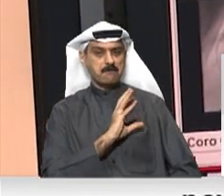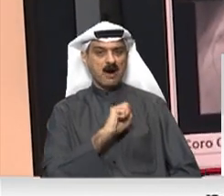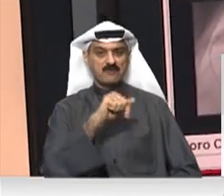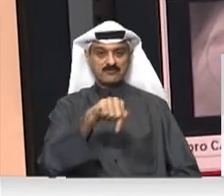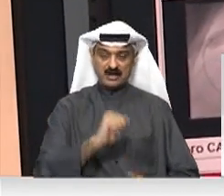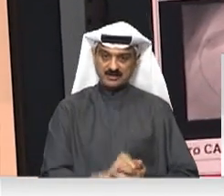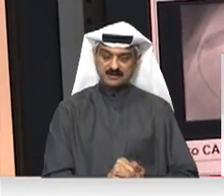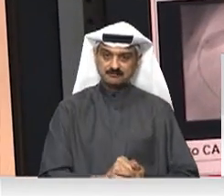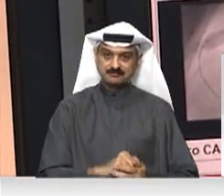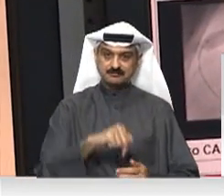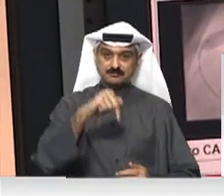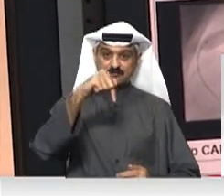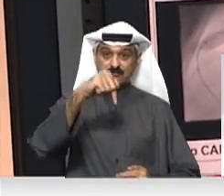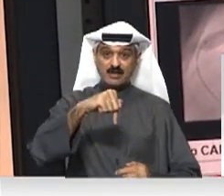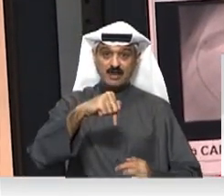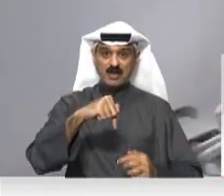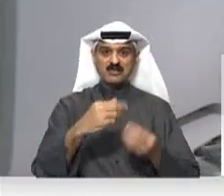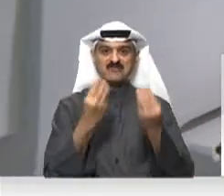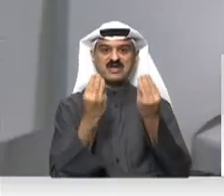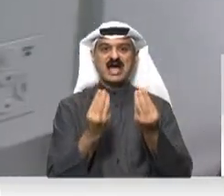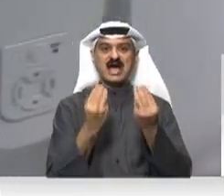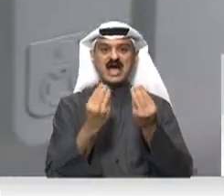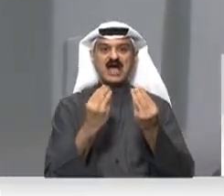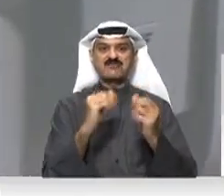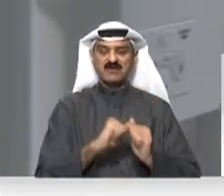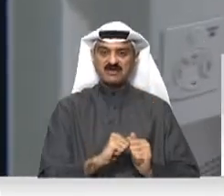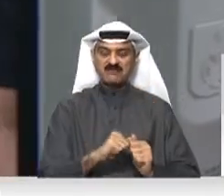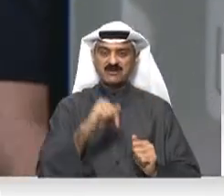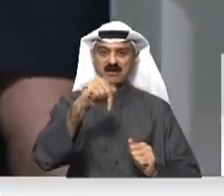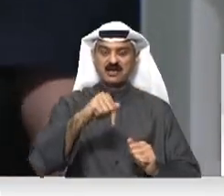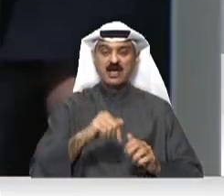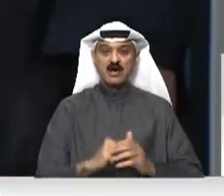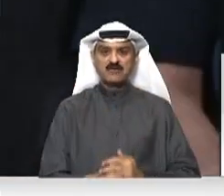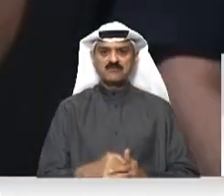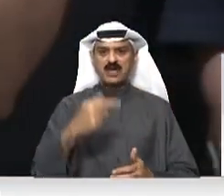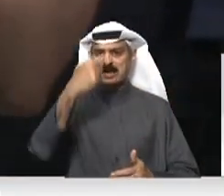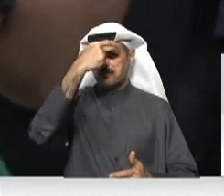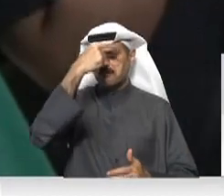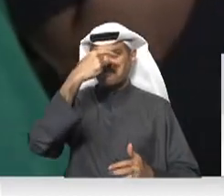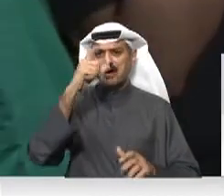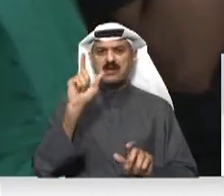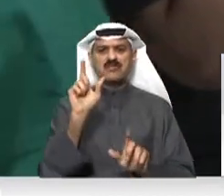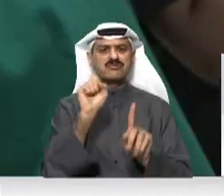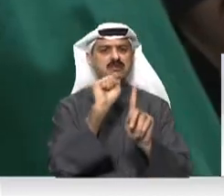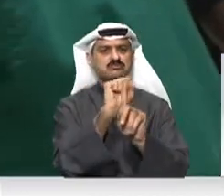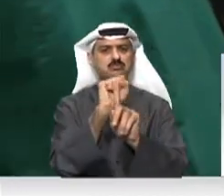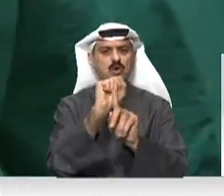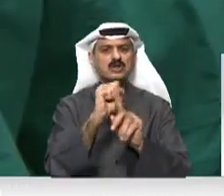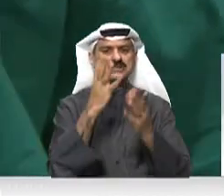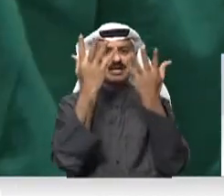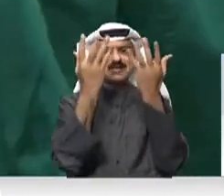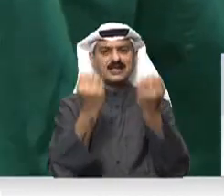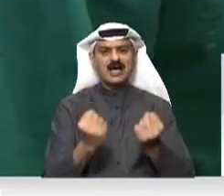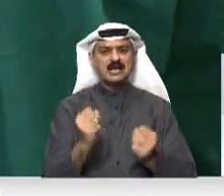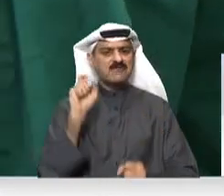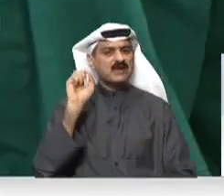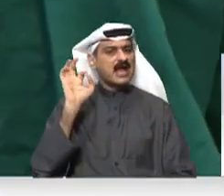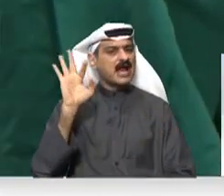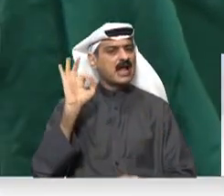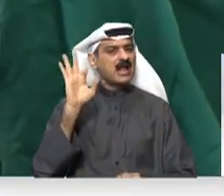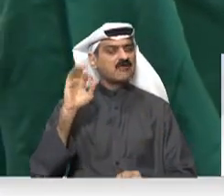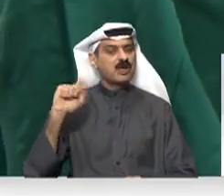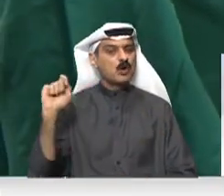يسمى بجراحة القلب طفيفة التوغل تجرى لحالات معينة تساهم في التقليل من الألم وسرعة